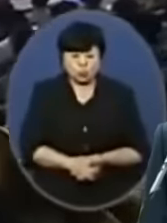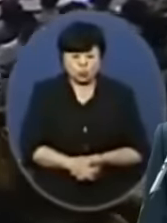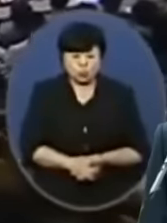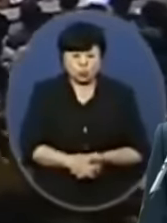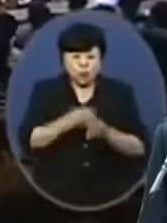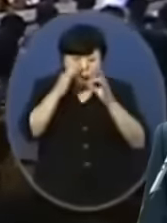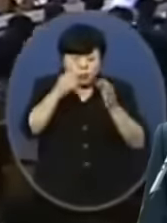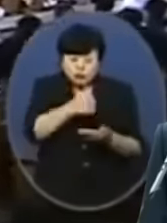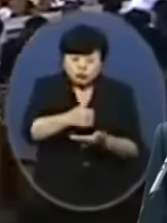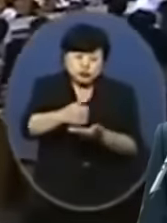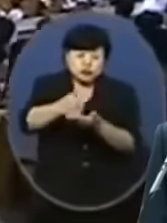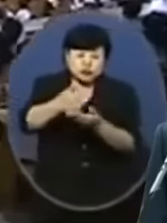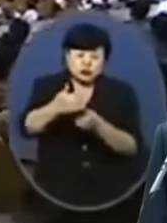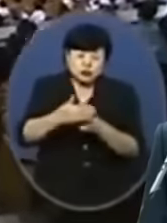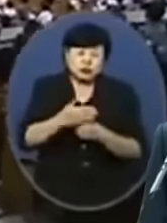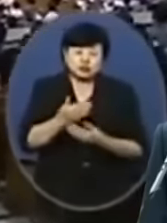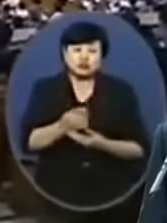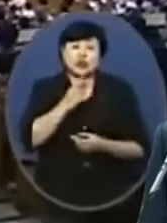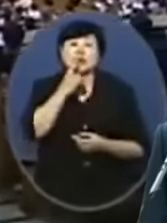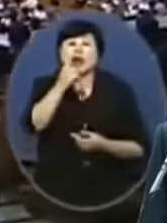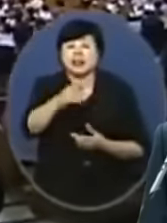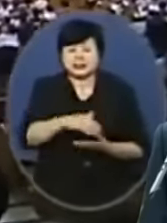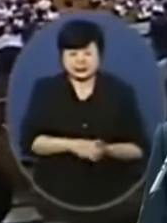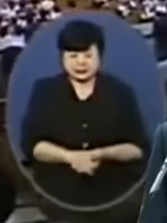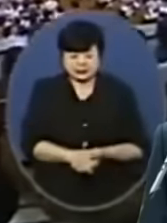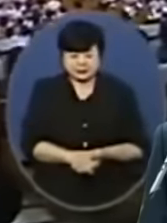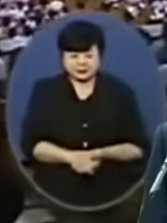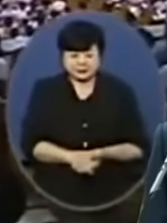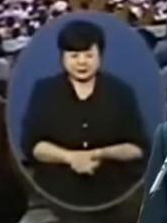이걸 보고도 주님은 우리에게 복을 안 준다고 말할 수가 있습니까?